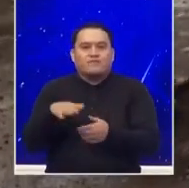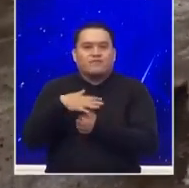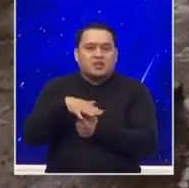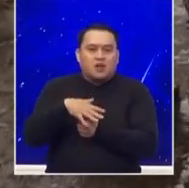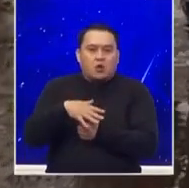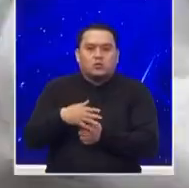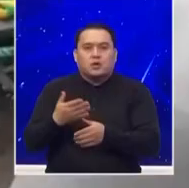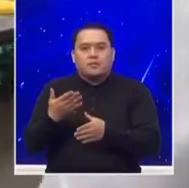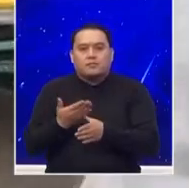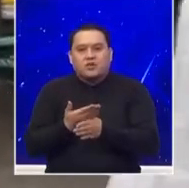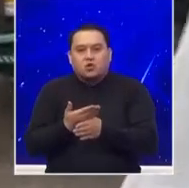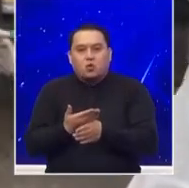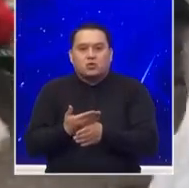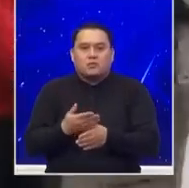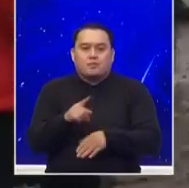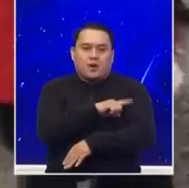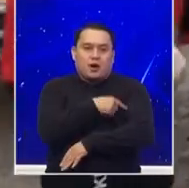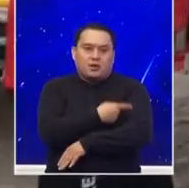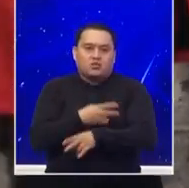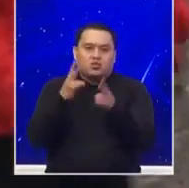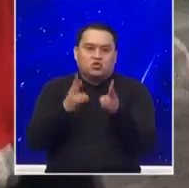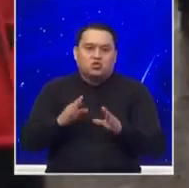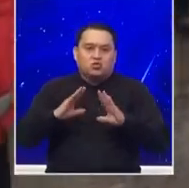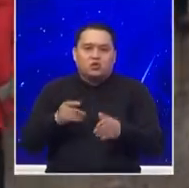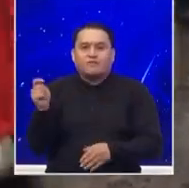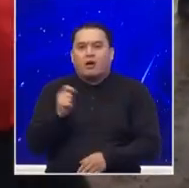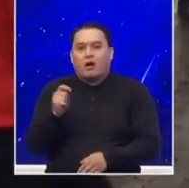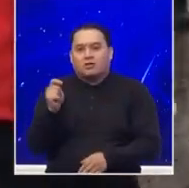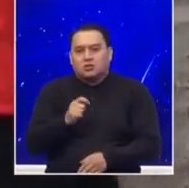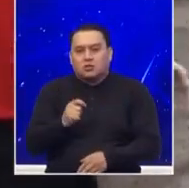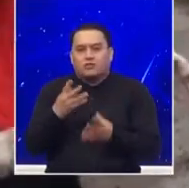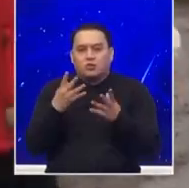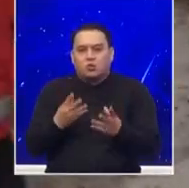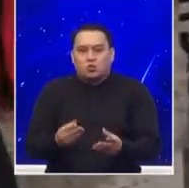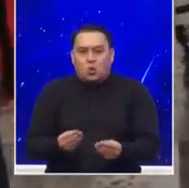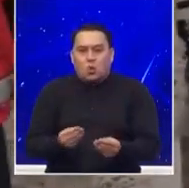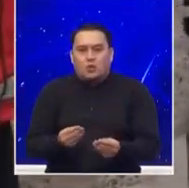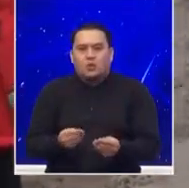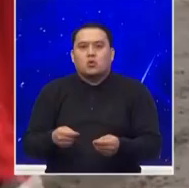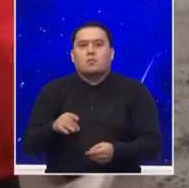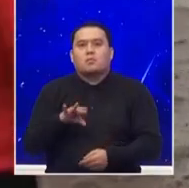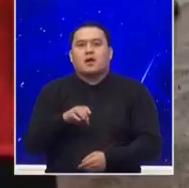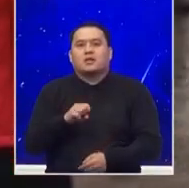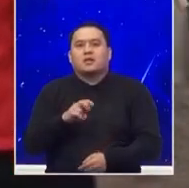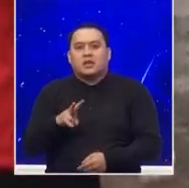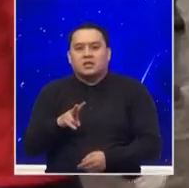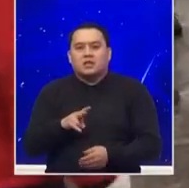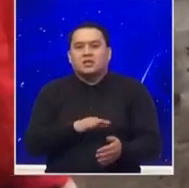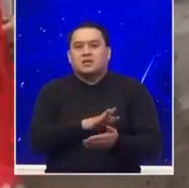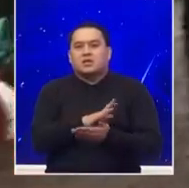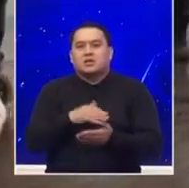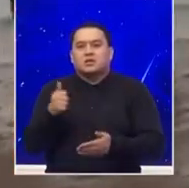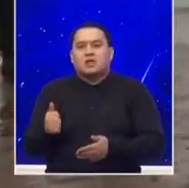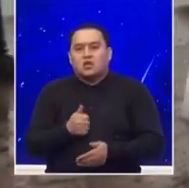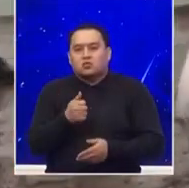вертолеты. Пострадавших доставили в местные больницы. Инцидент произошел в воскресенье днем в районе Инкуму в провинции Бартын. Спустя несколько часов